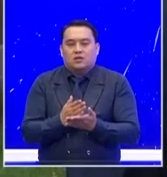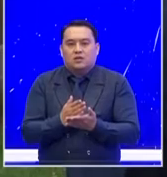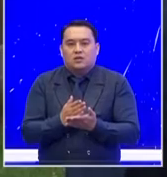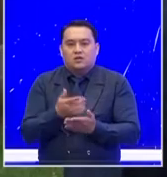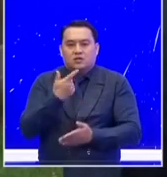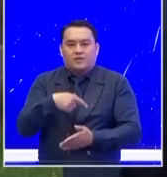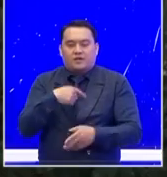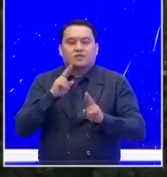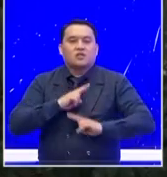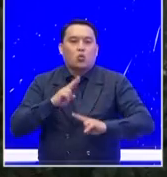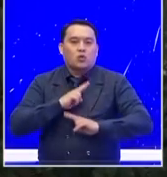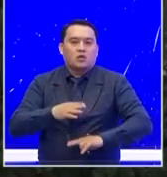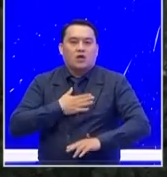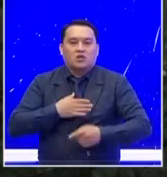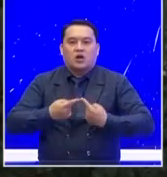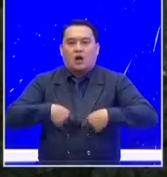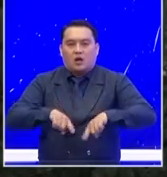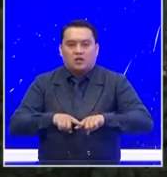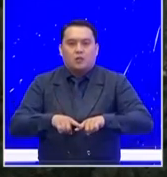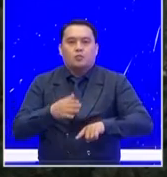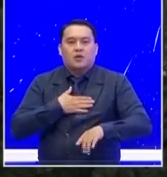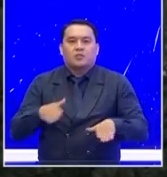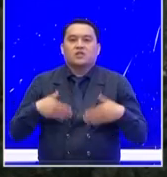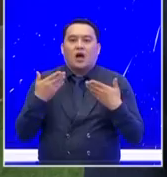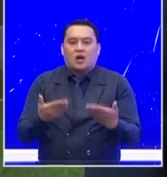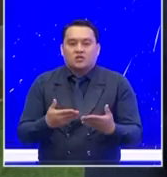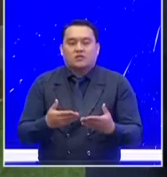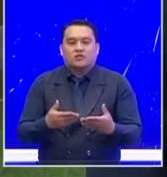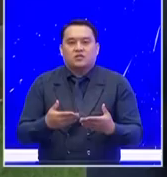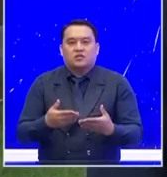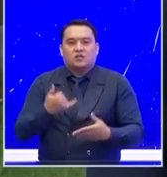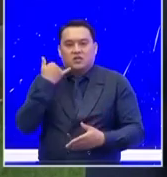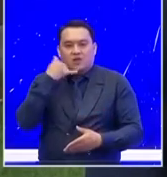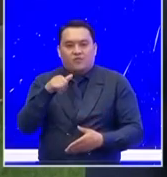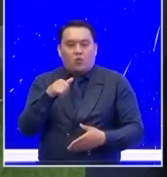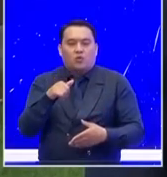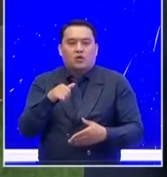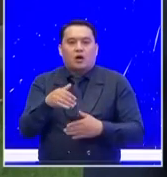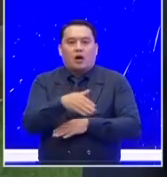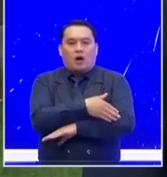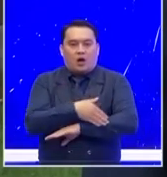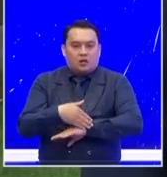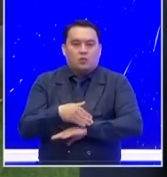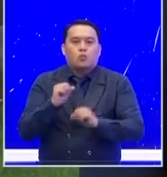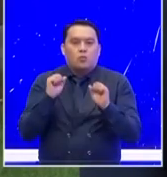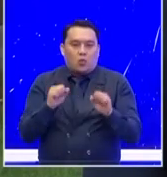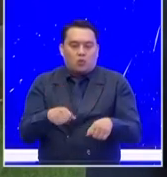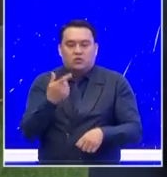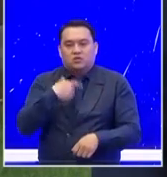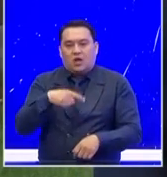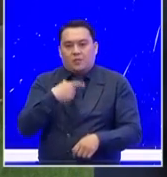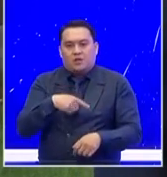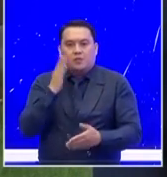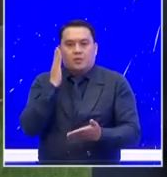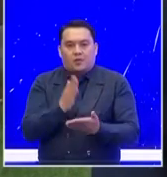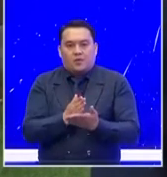для своих сотрудников. Наш отдел транспорта, мы предоставим им все контактные телефоны, адреса, и они могут сами